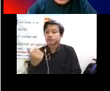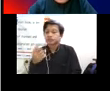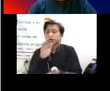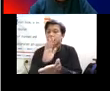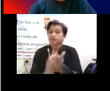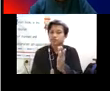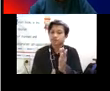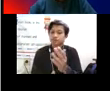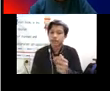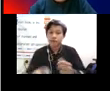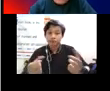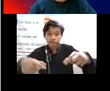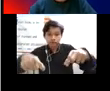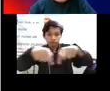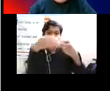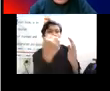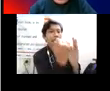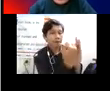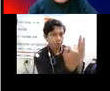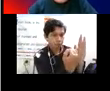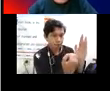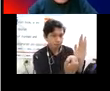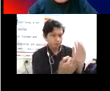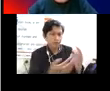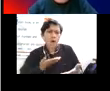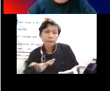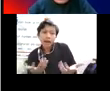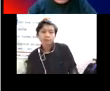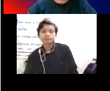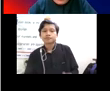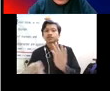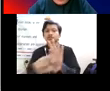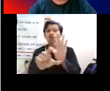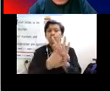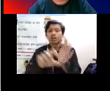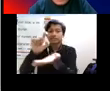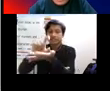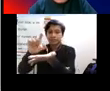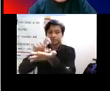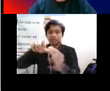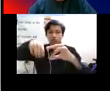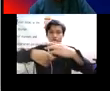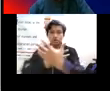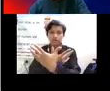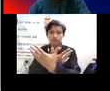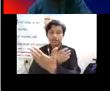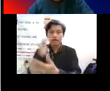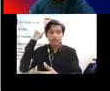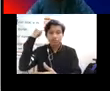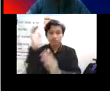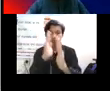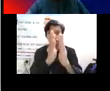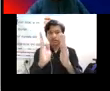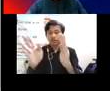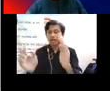ganti sesuai ketentuan yang diinginkan kita bisa pilih yang coba ini untuk ini kita menggunakan